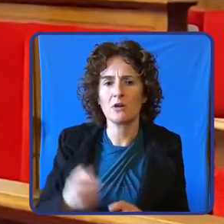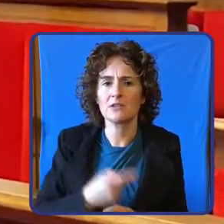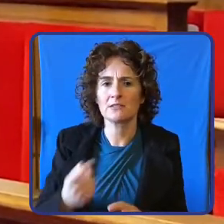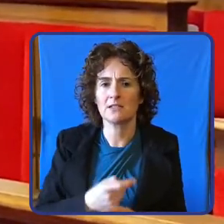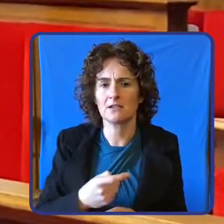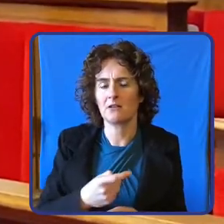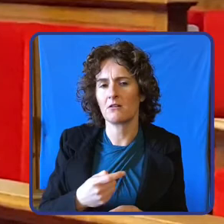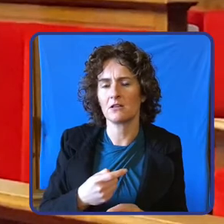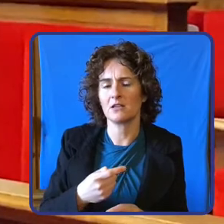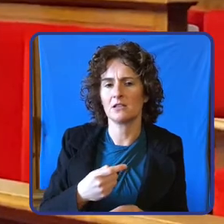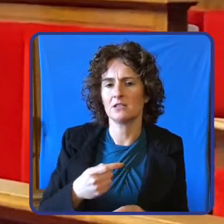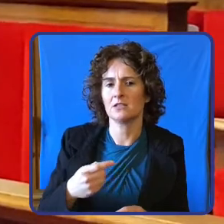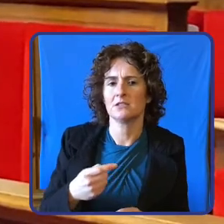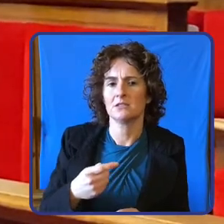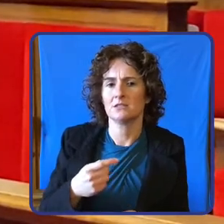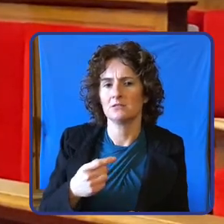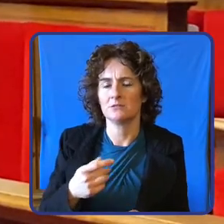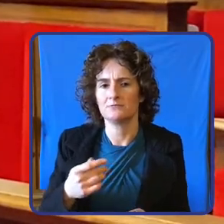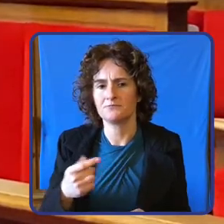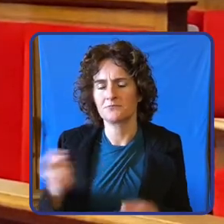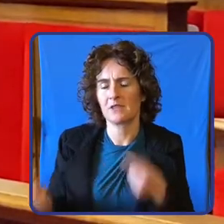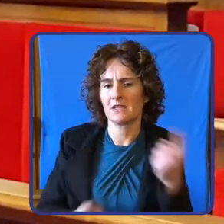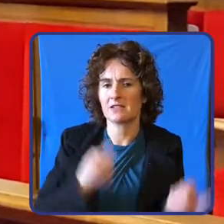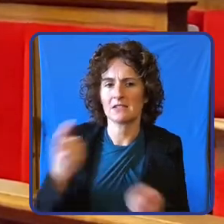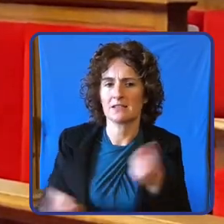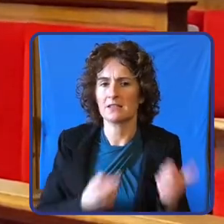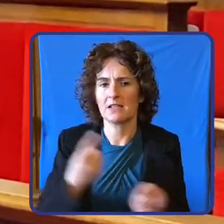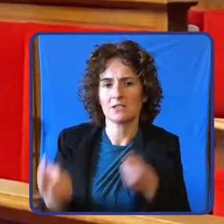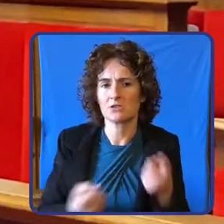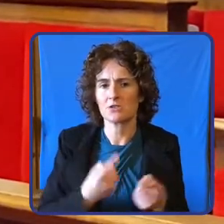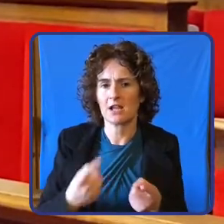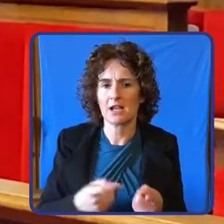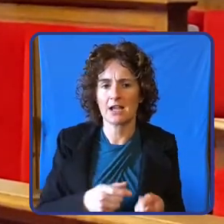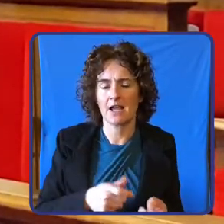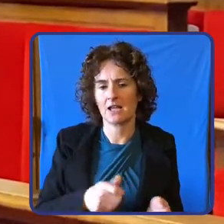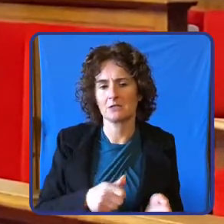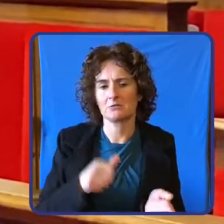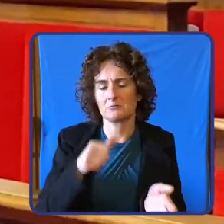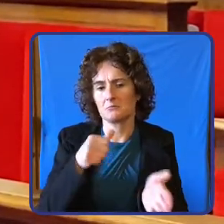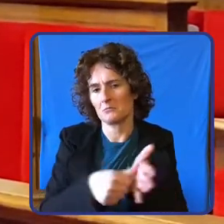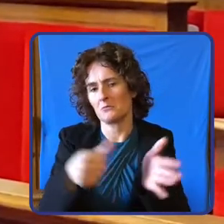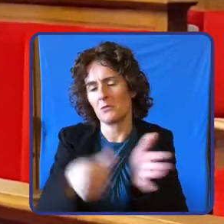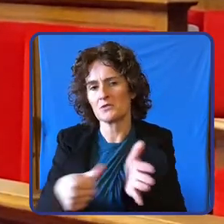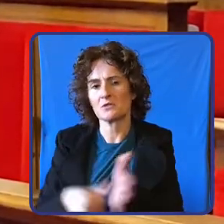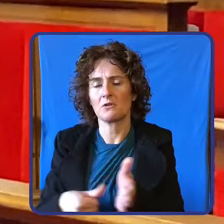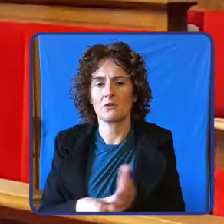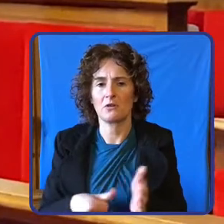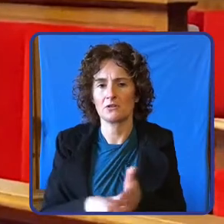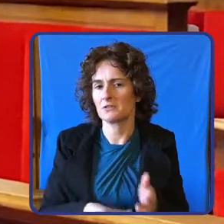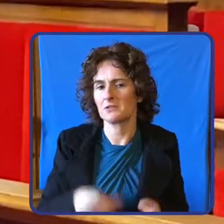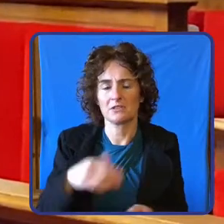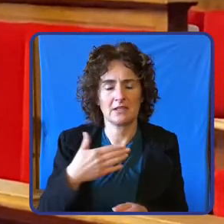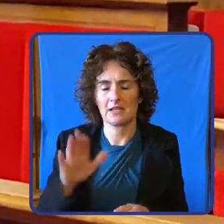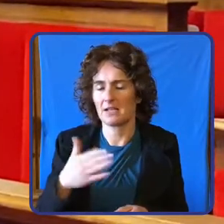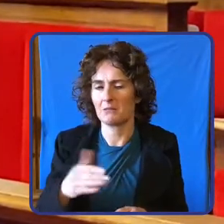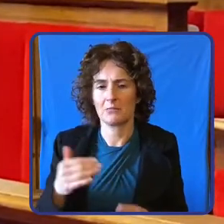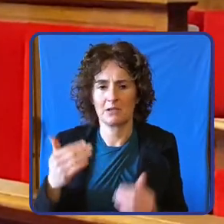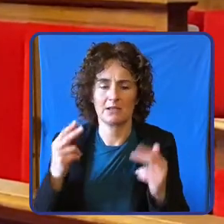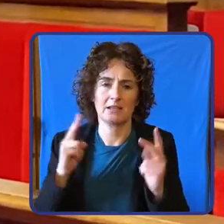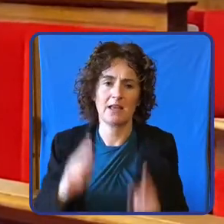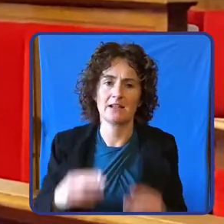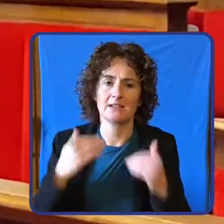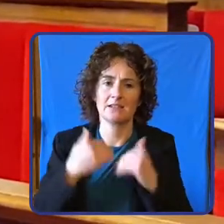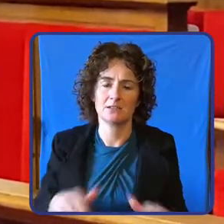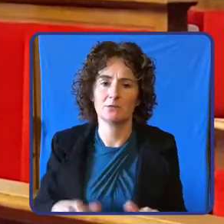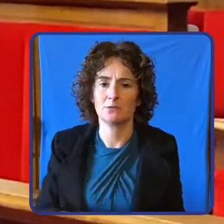kiismerülhet akkor a politikai ténykedés. Nem ezért akartam hozzászólni, hanem csak egy fél mondattal akartam reagálni polgármester úr, amikor itt megint arról